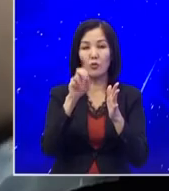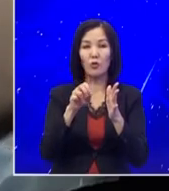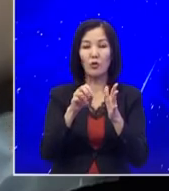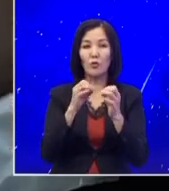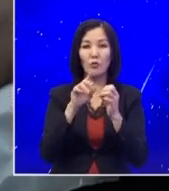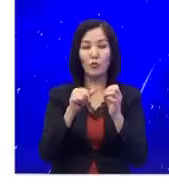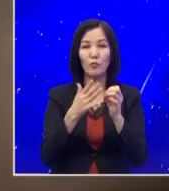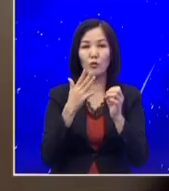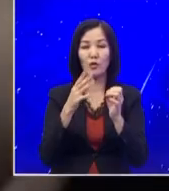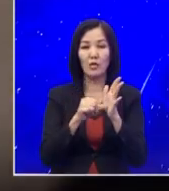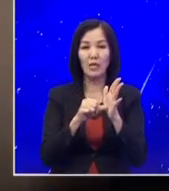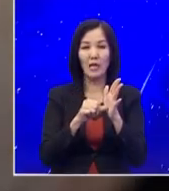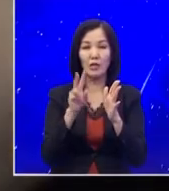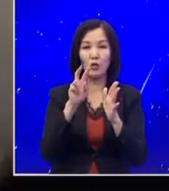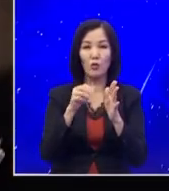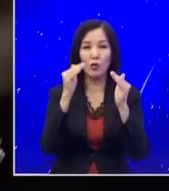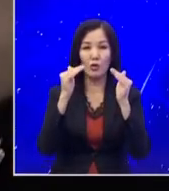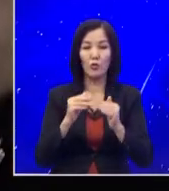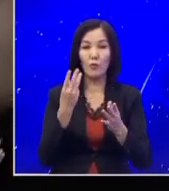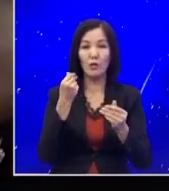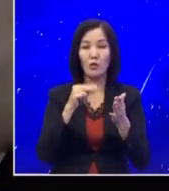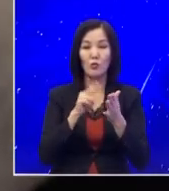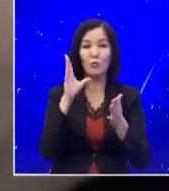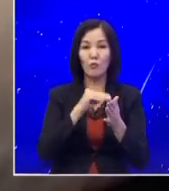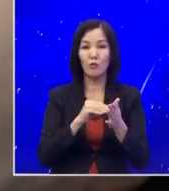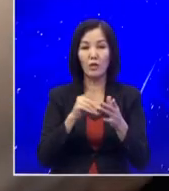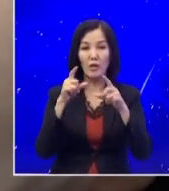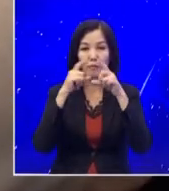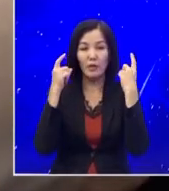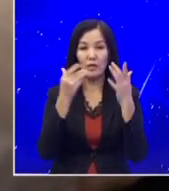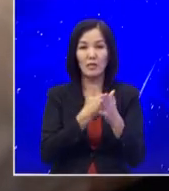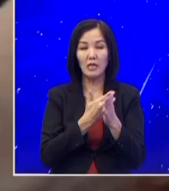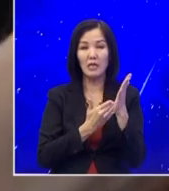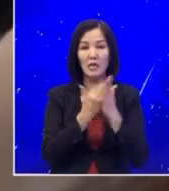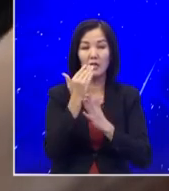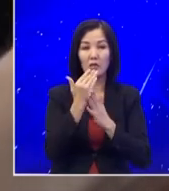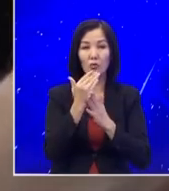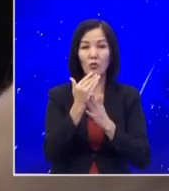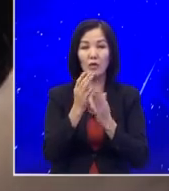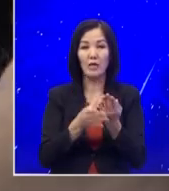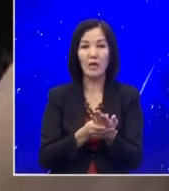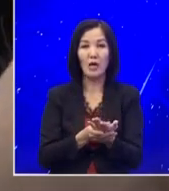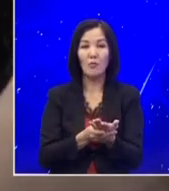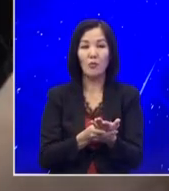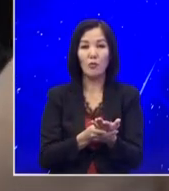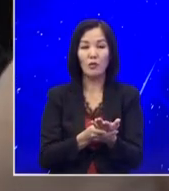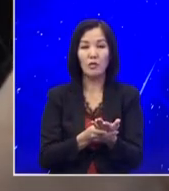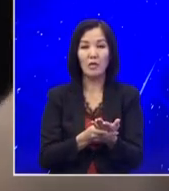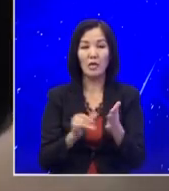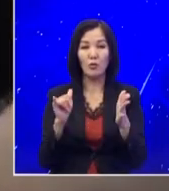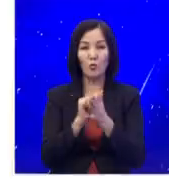14,6 долларға дейін төмендеуі мүмкін, дейді мамандар. Бетпердеге дене қызуын, қысым мен пульсті нақтылайтын датчиктер